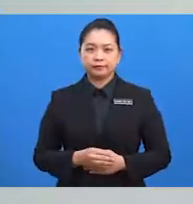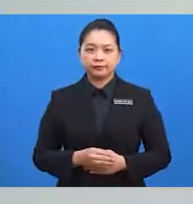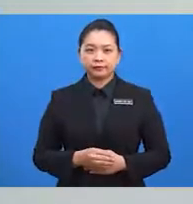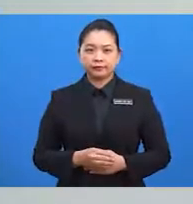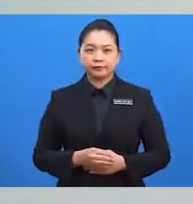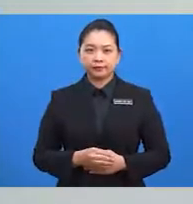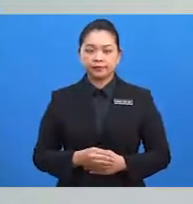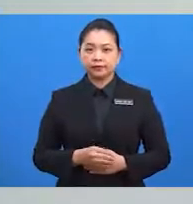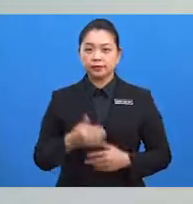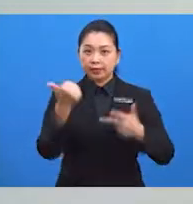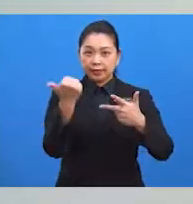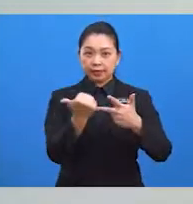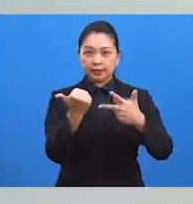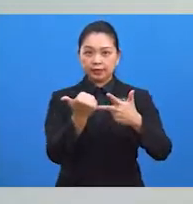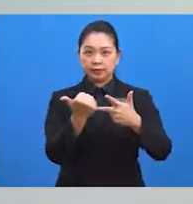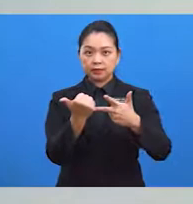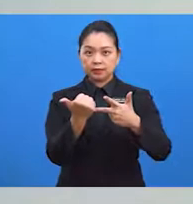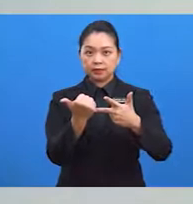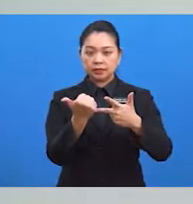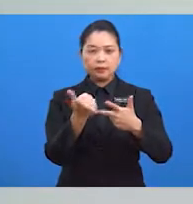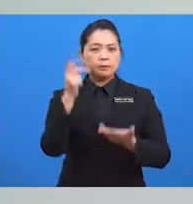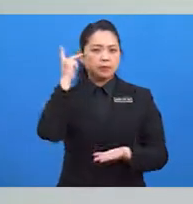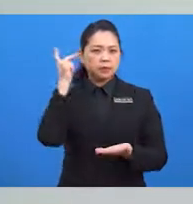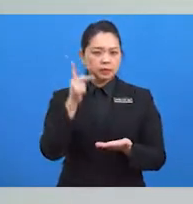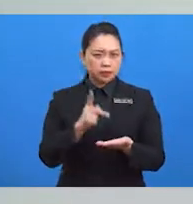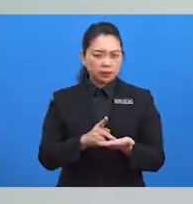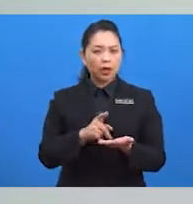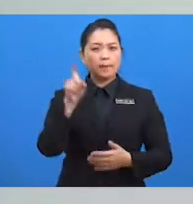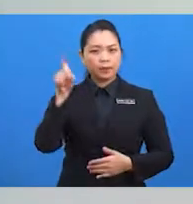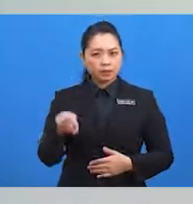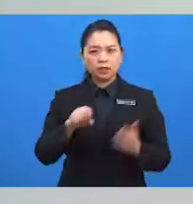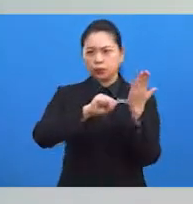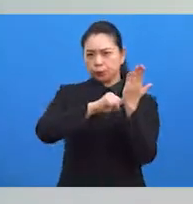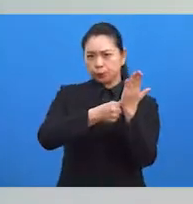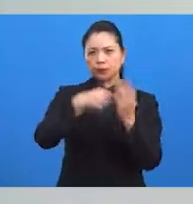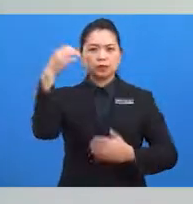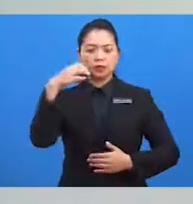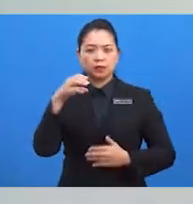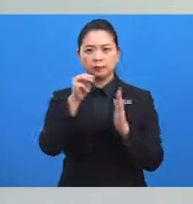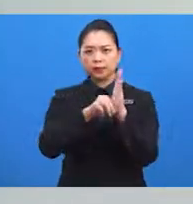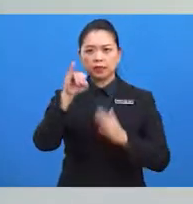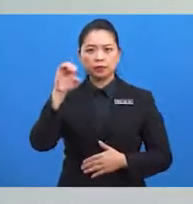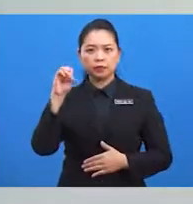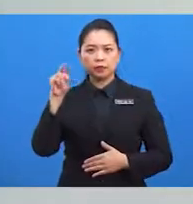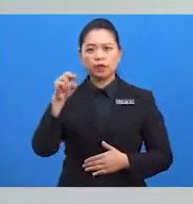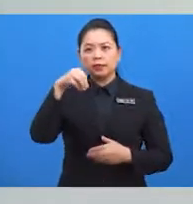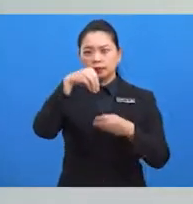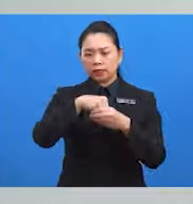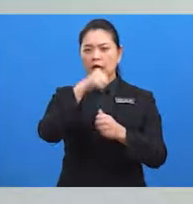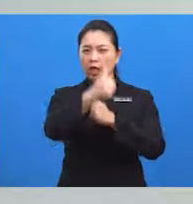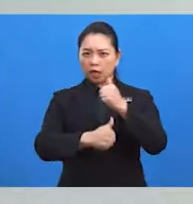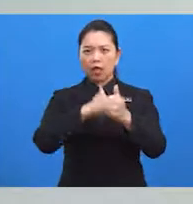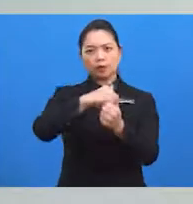yang ketiga mengenal pasti sumber Sinar mengayun dalam alam